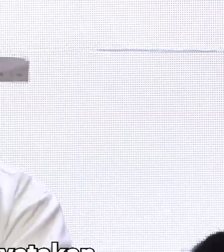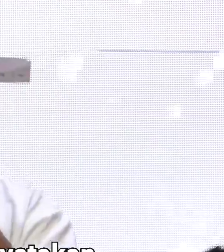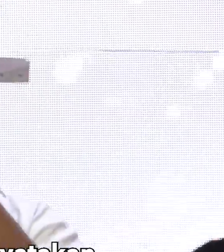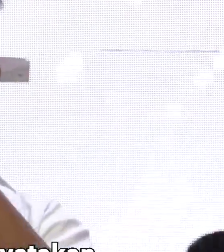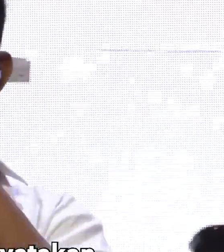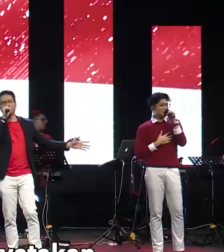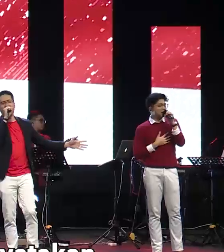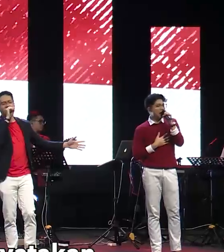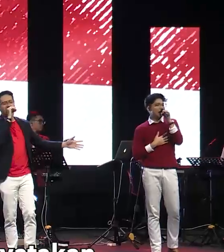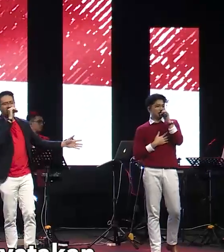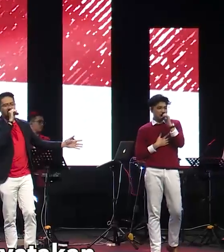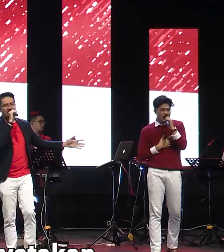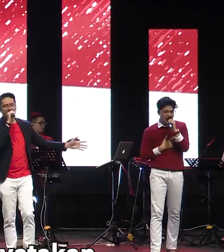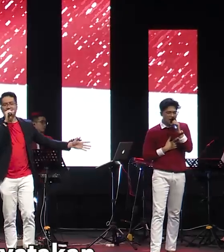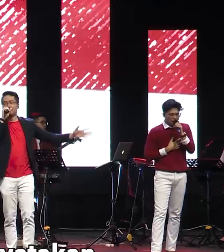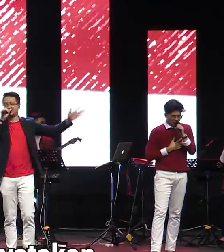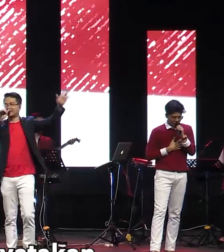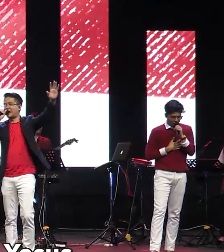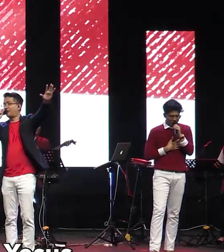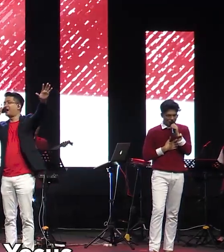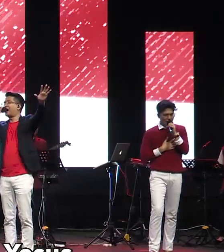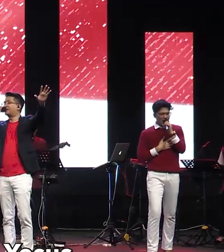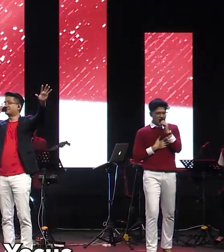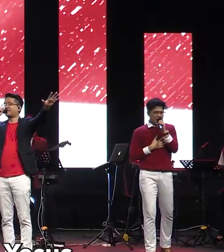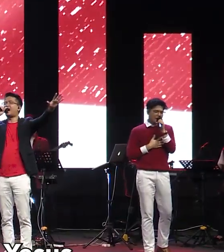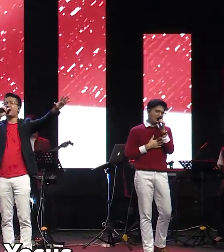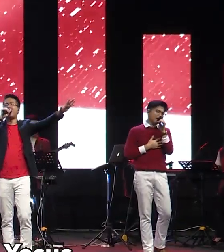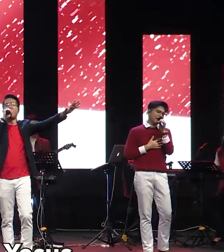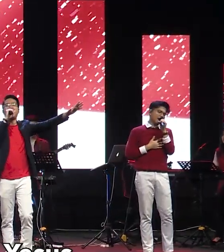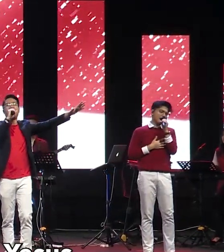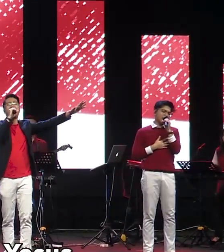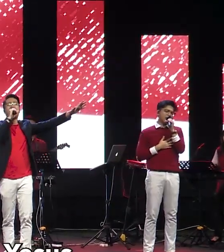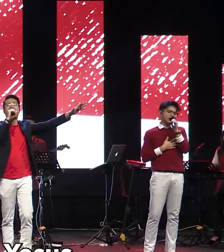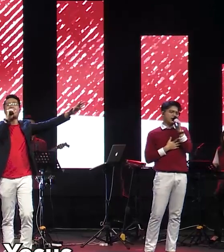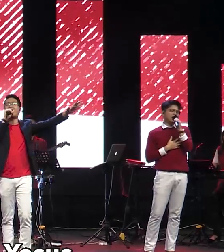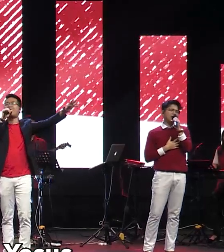serukan, kami nyatakan bangsa-bangsa